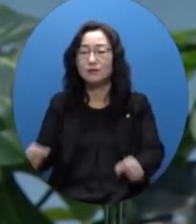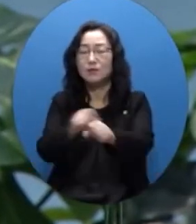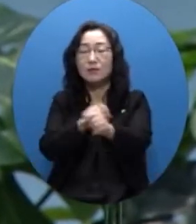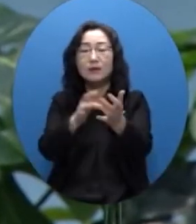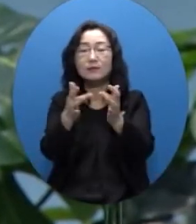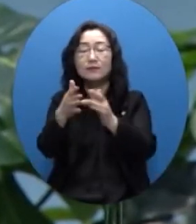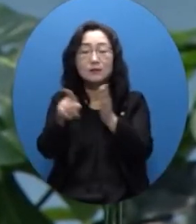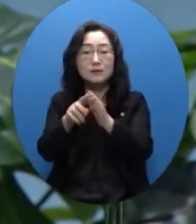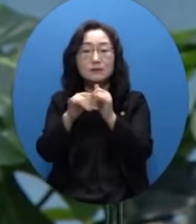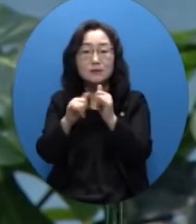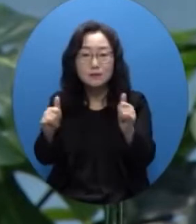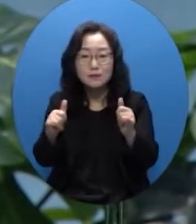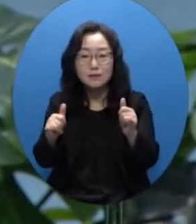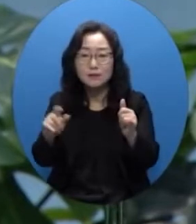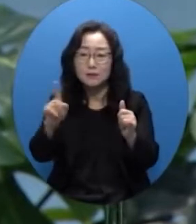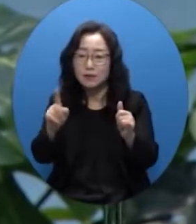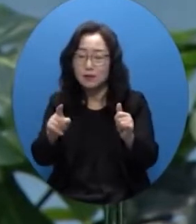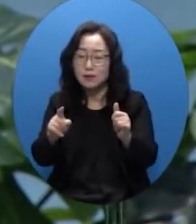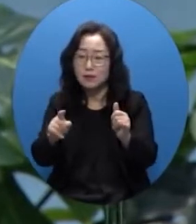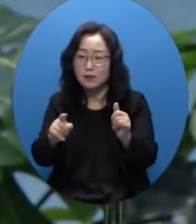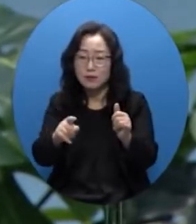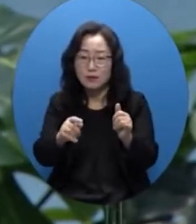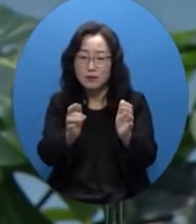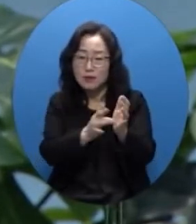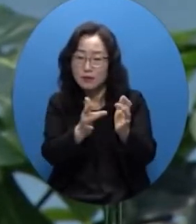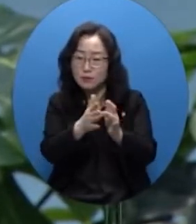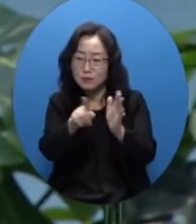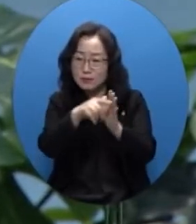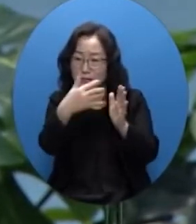사람들은 믿지 않는 사람들이